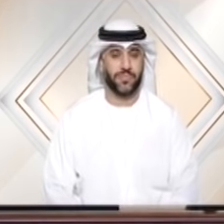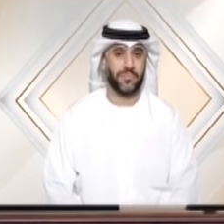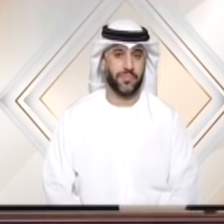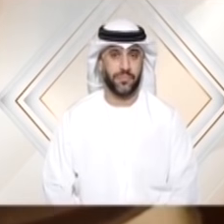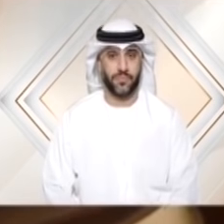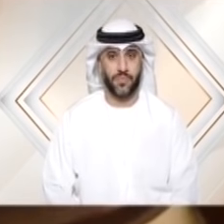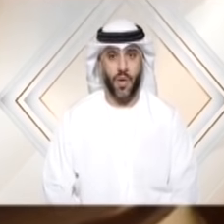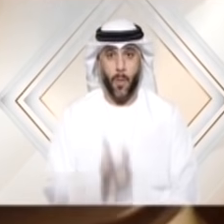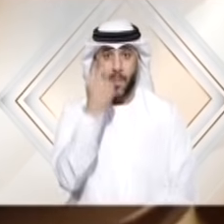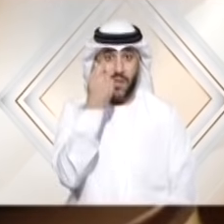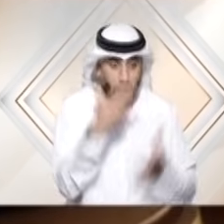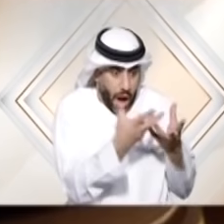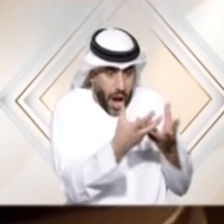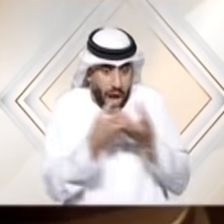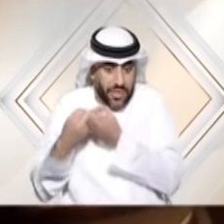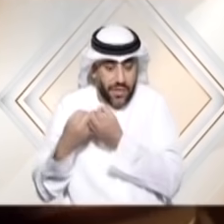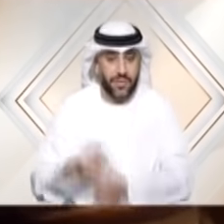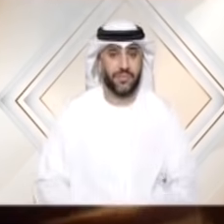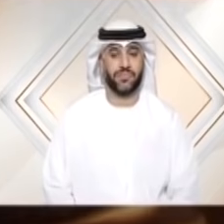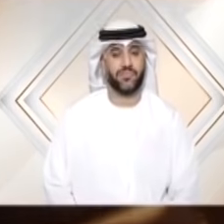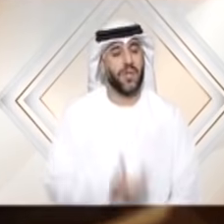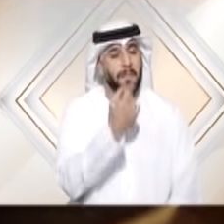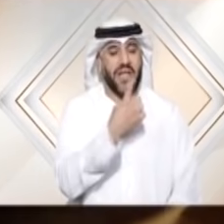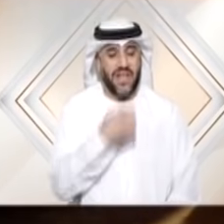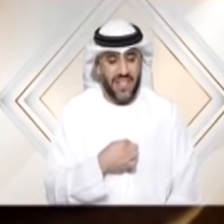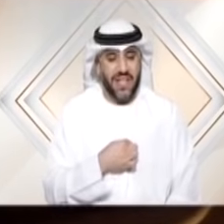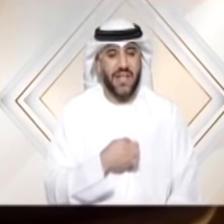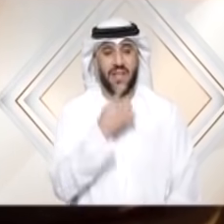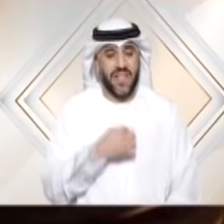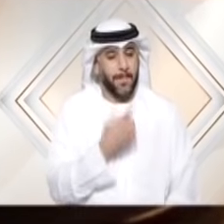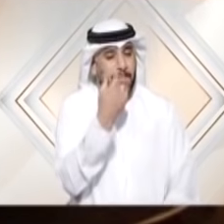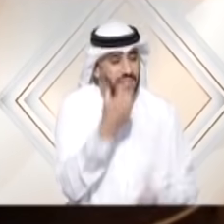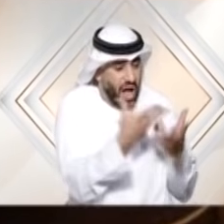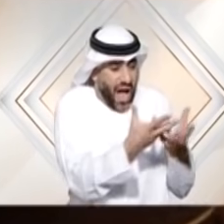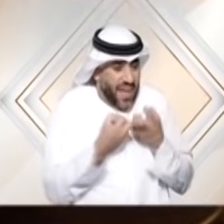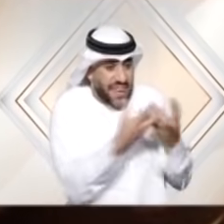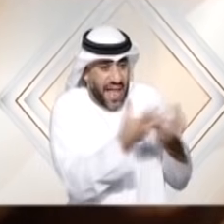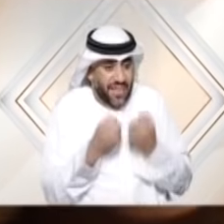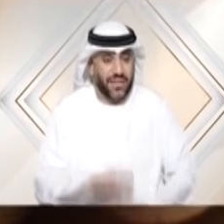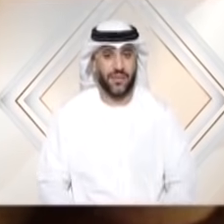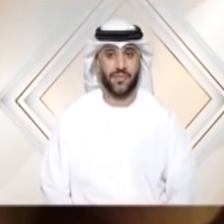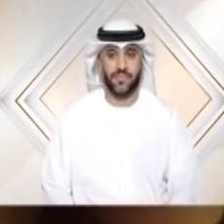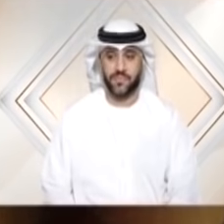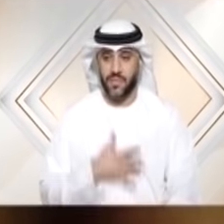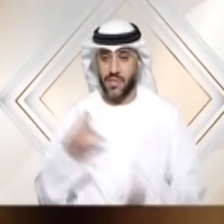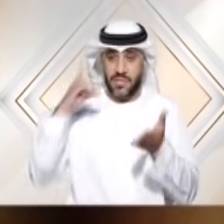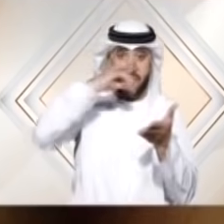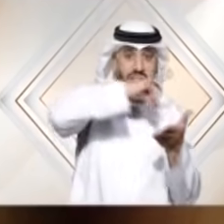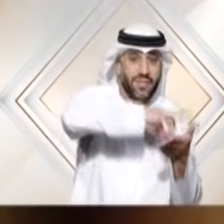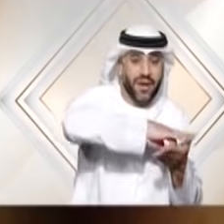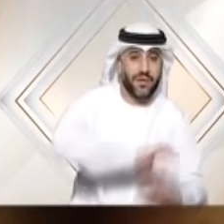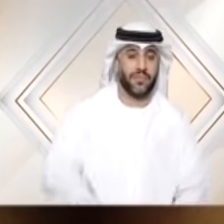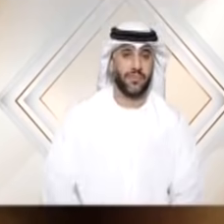أن ما تأخذ من أختك، يوم أختك يوم تحتاج ما تقول بدي وبعتولها وتأخذ فلوس بعدين وسافر على حسابك وأتى حسابك سياحة، كل